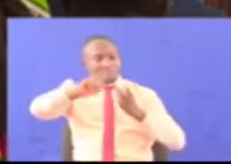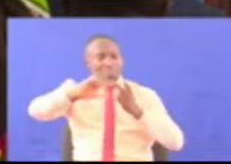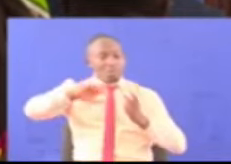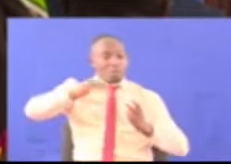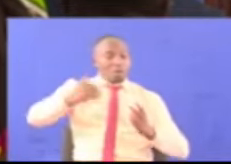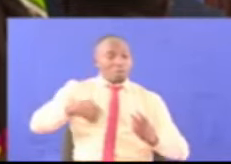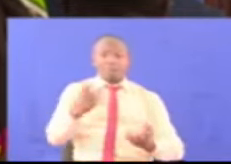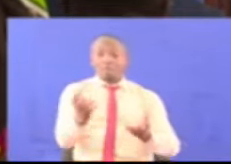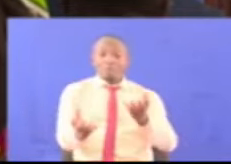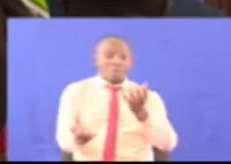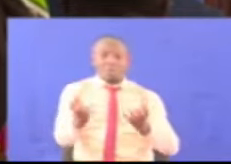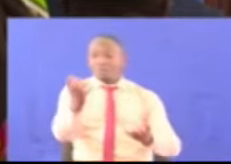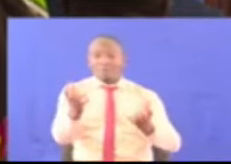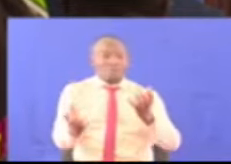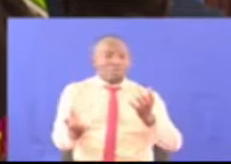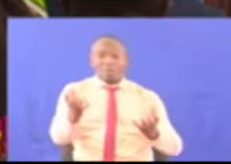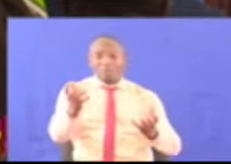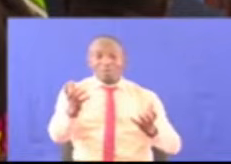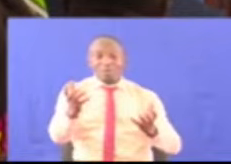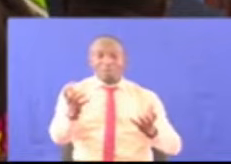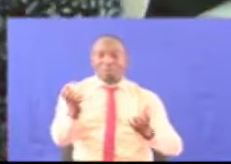Wanawake moto moto!